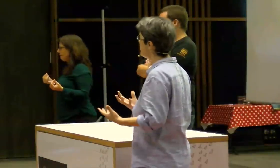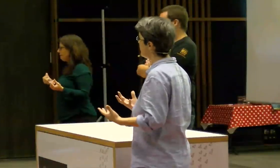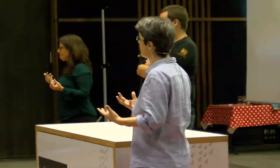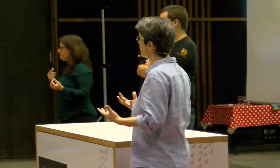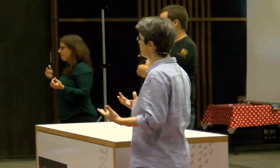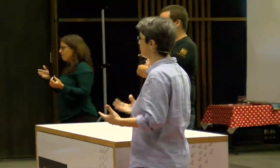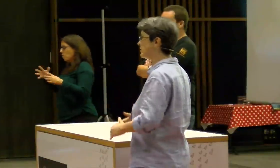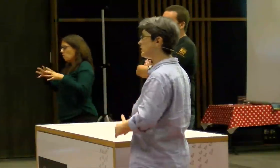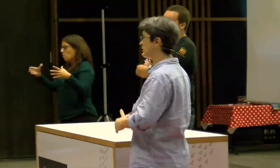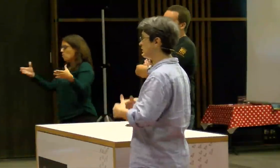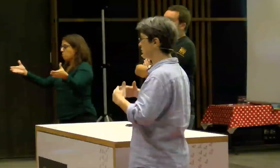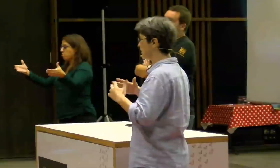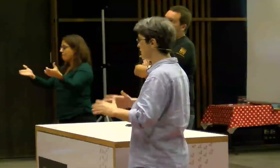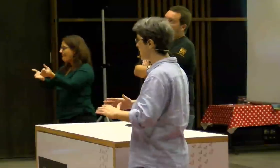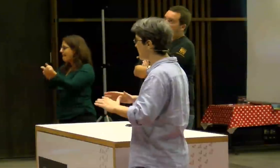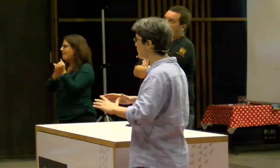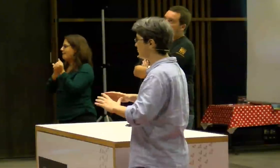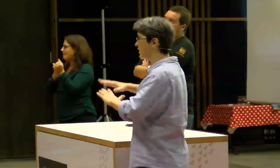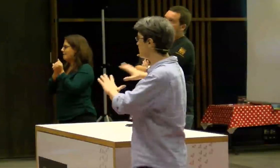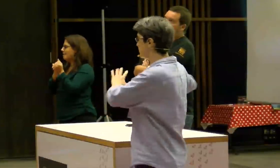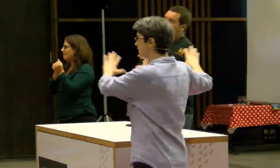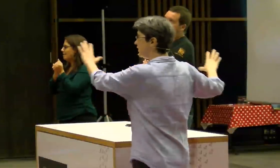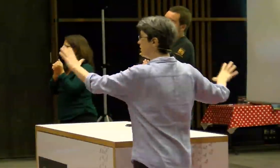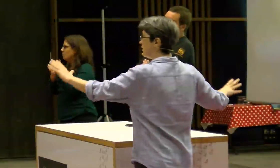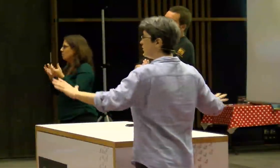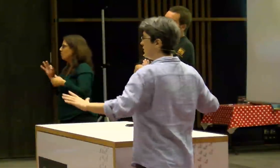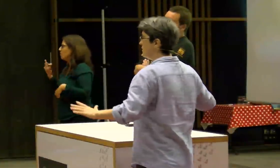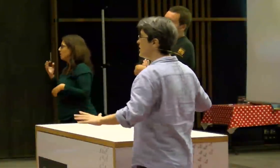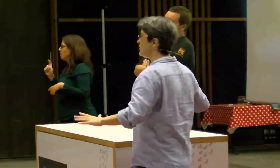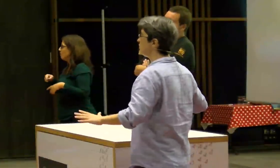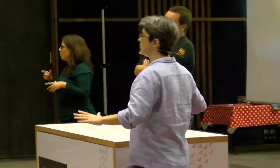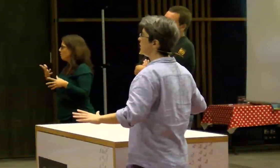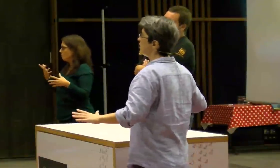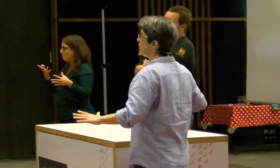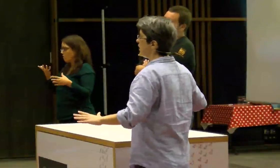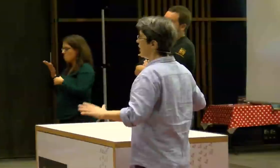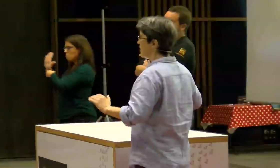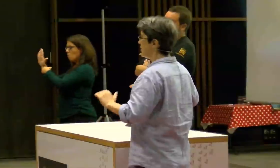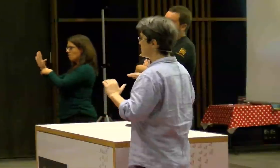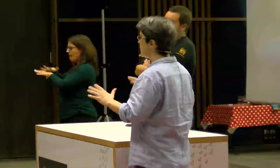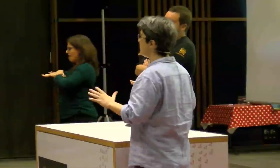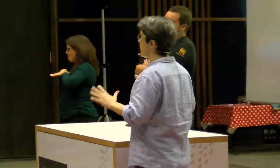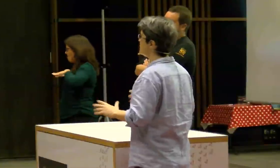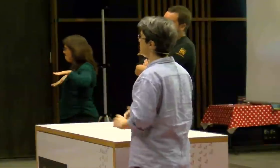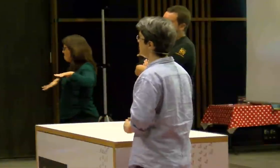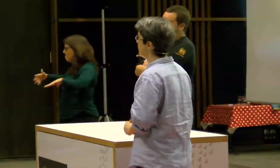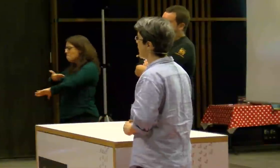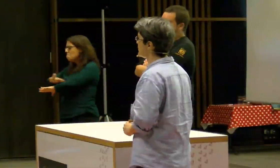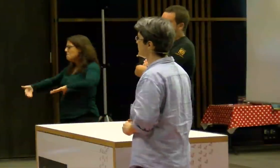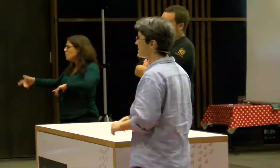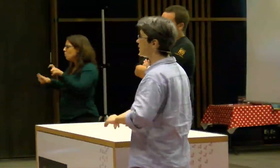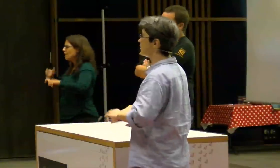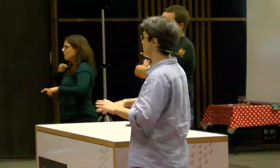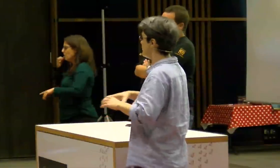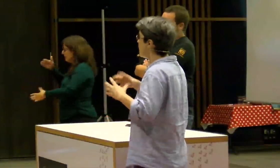un moment, pouvoir dire là, maintenant, vous voyez, on est des millions à dire stop